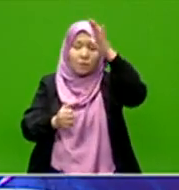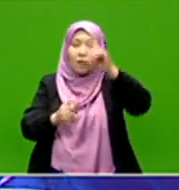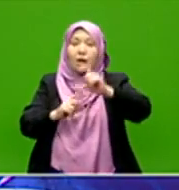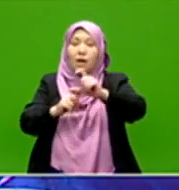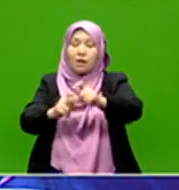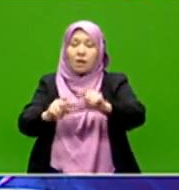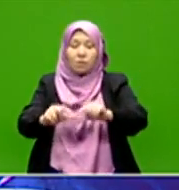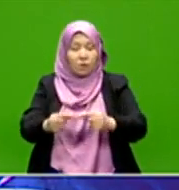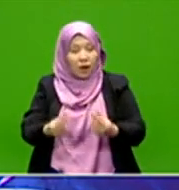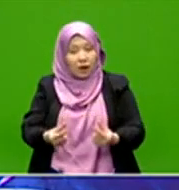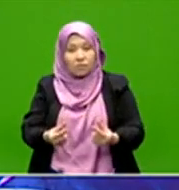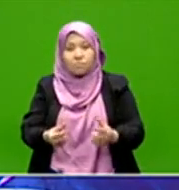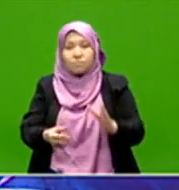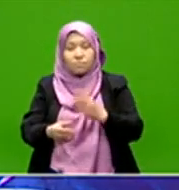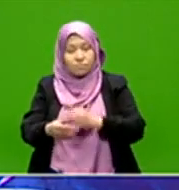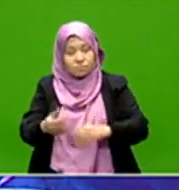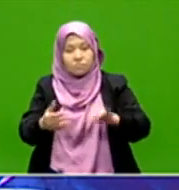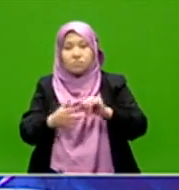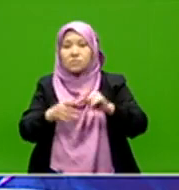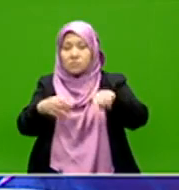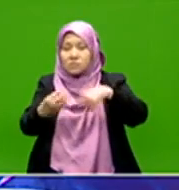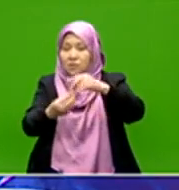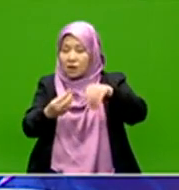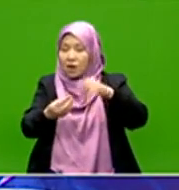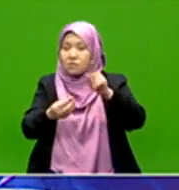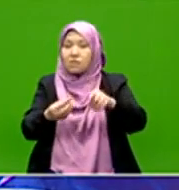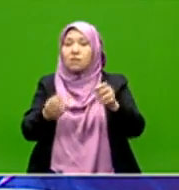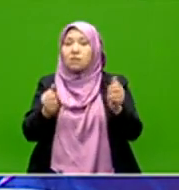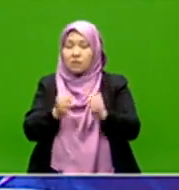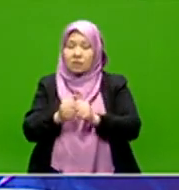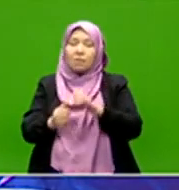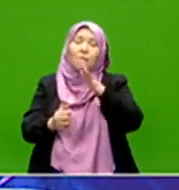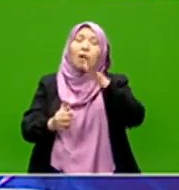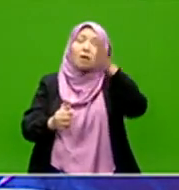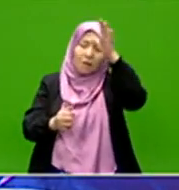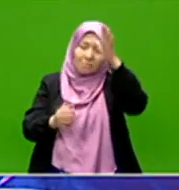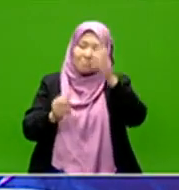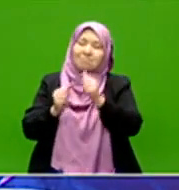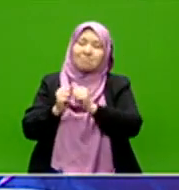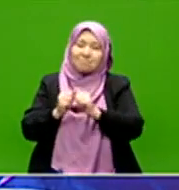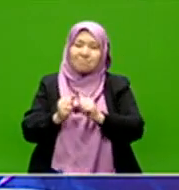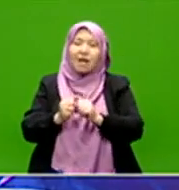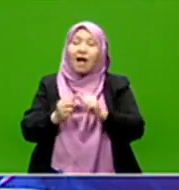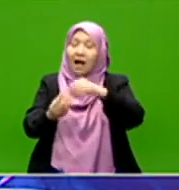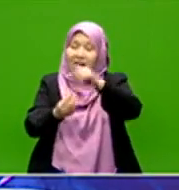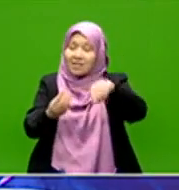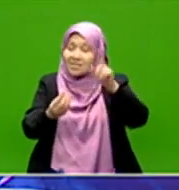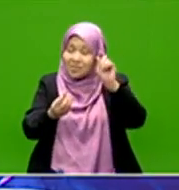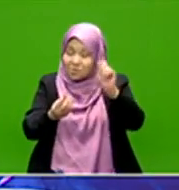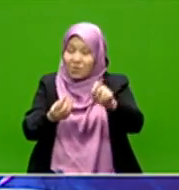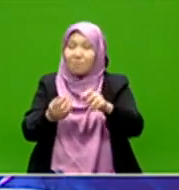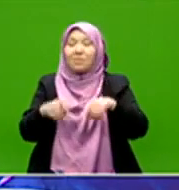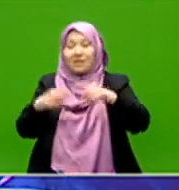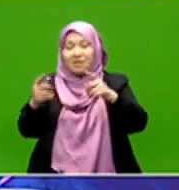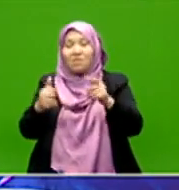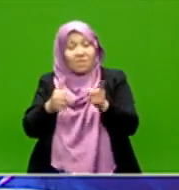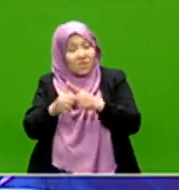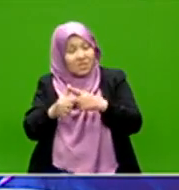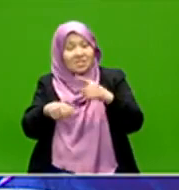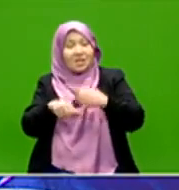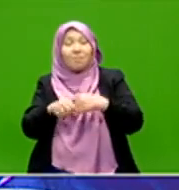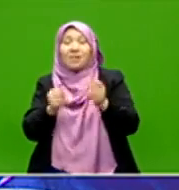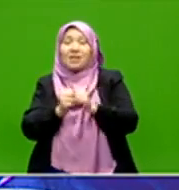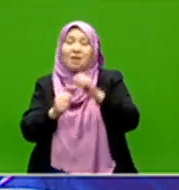Quran. Yang pertama kali pergi haji pun kebetulan dengan mak ayah juga. Subhanallah. Jadi maknanya satu penghargaan, kita sangat